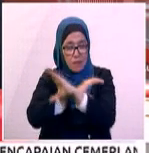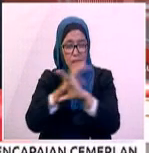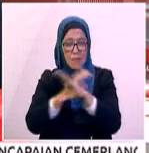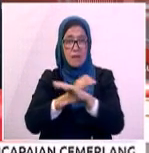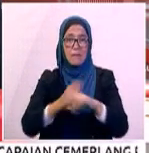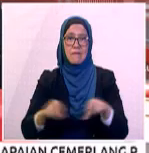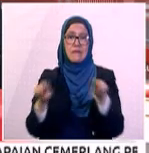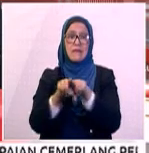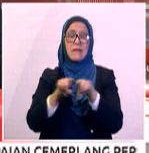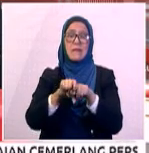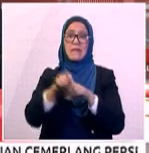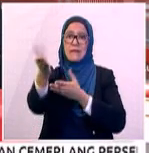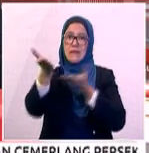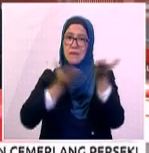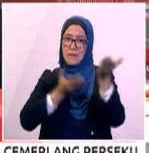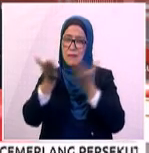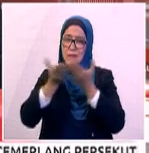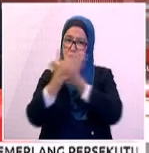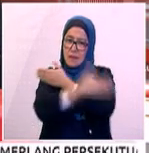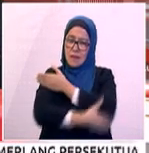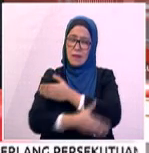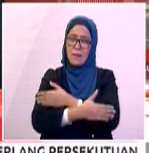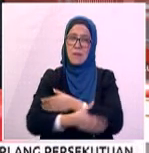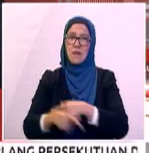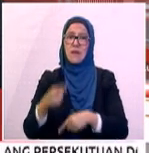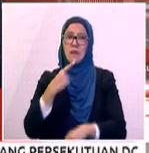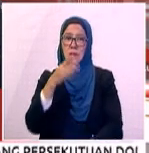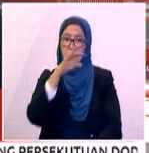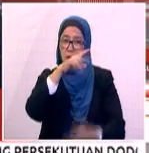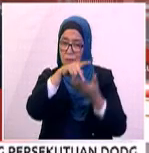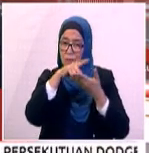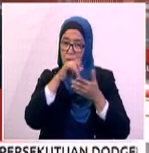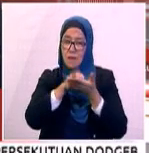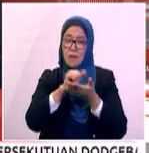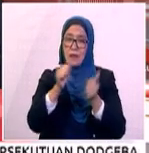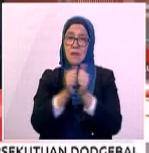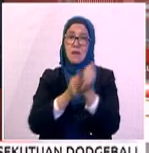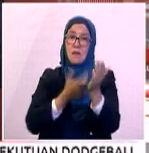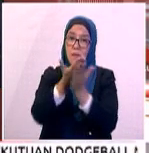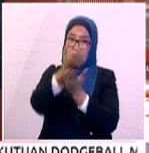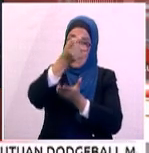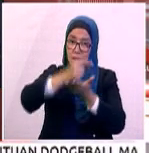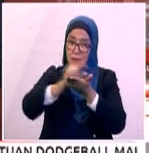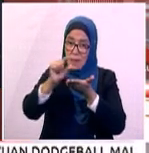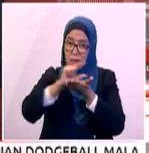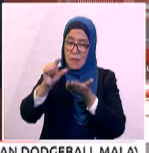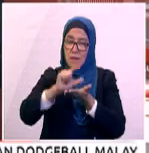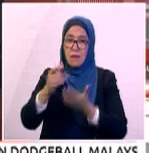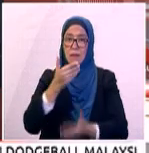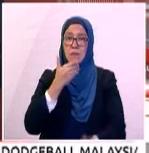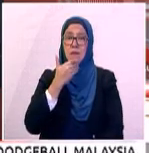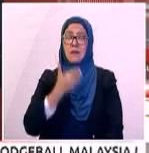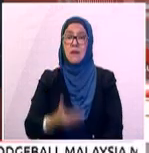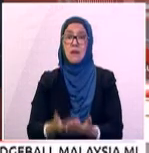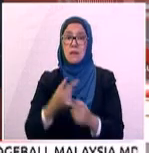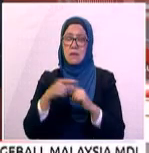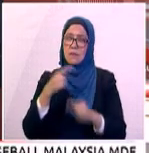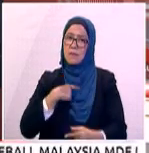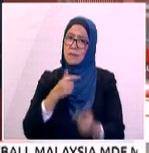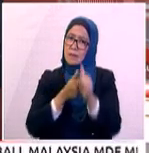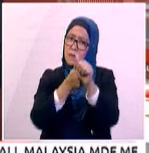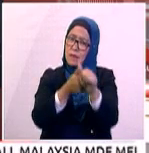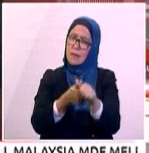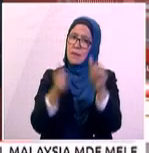penuh barakah seperti Mekah dengan tawaran gaji yang lumayan. Kita ikuti kisah tiga rakyat Malaysia yang dikurniakan rezeki bekerja